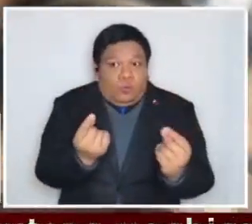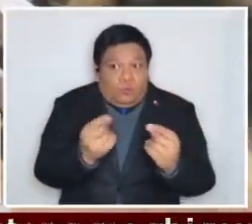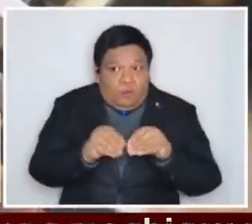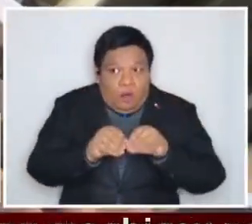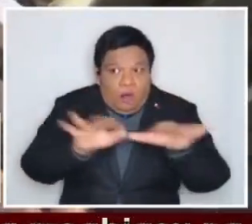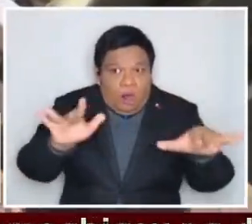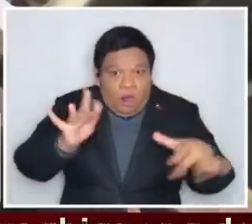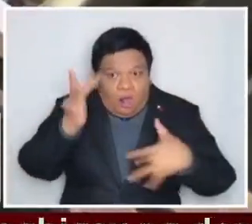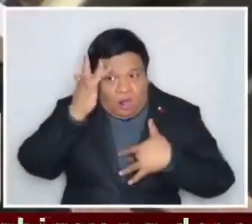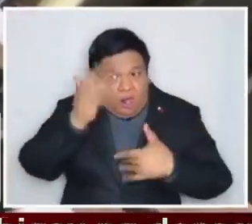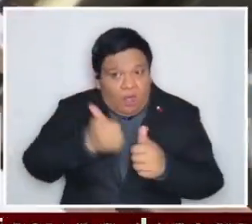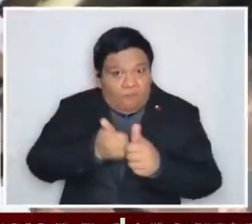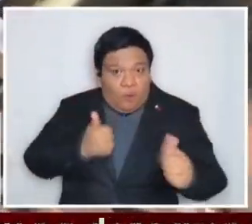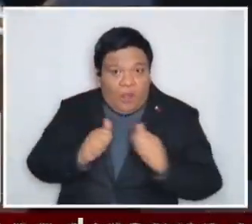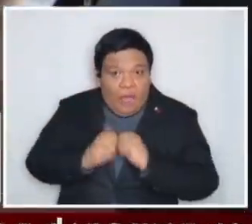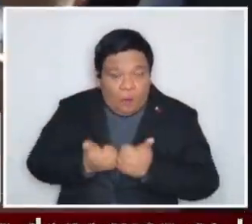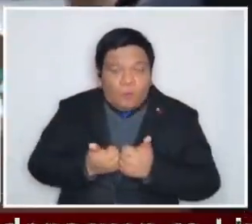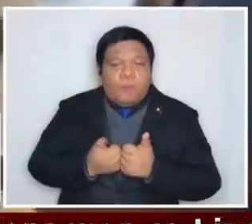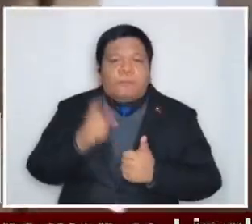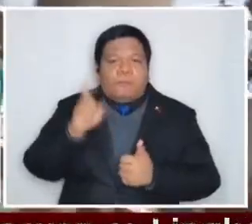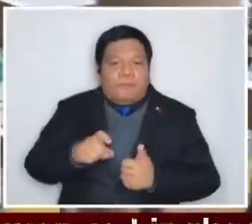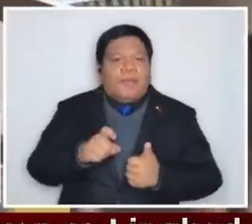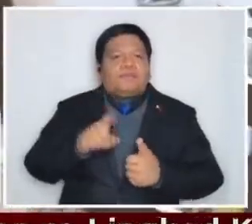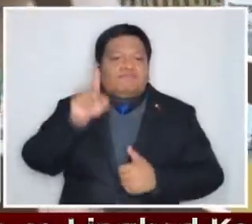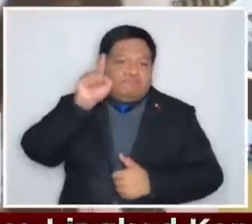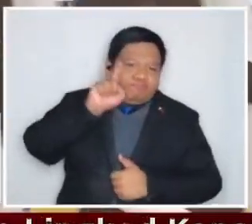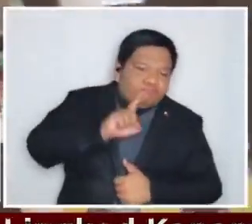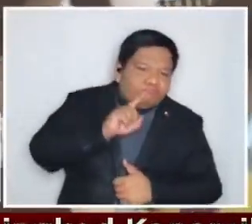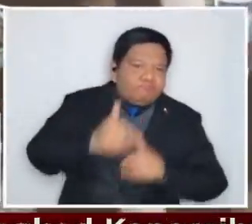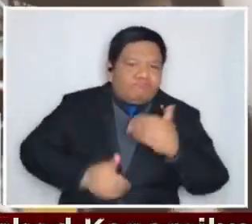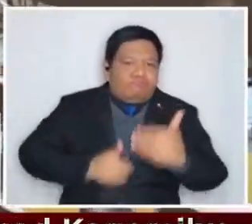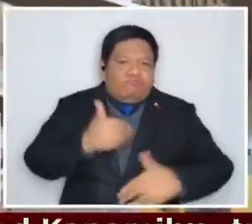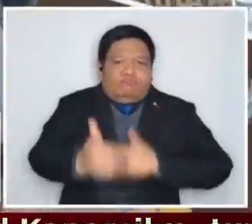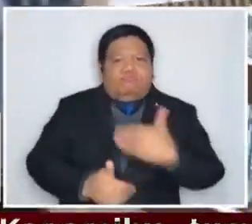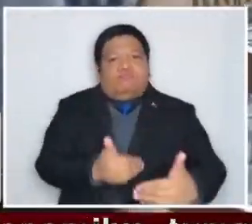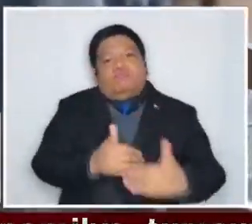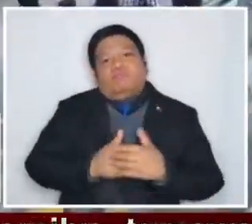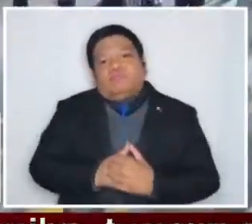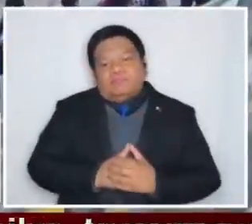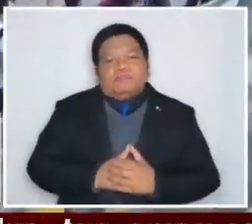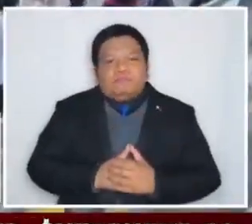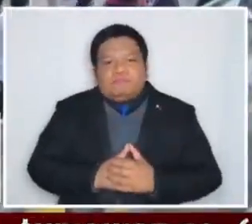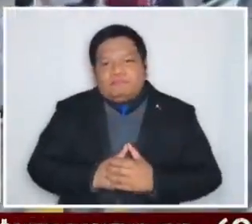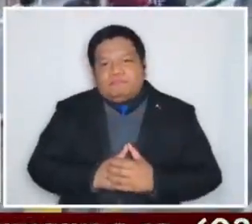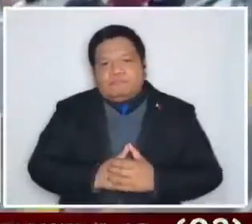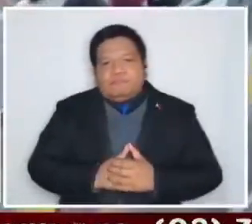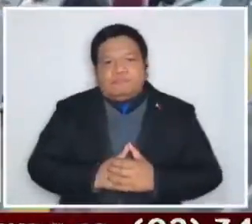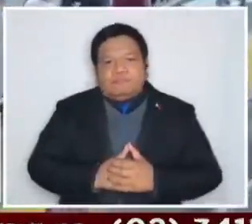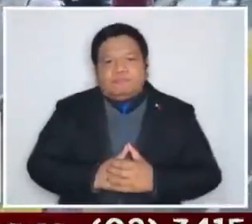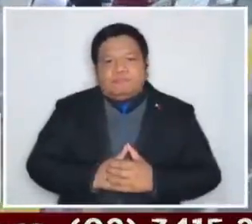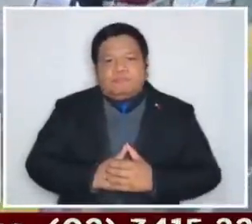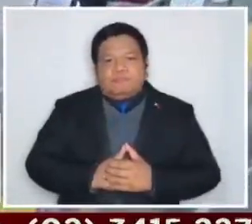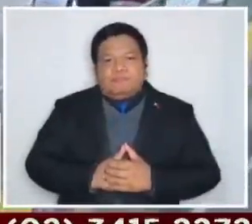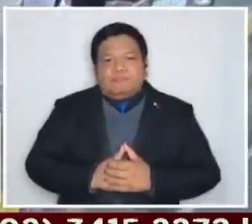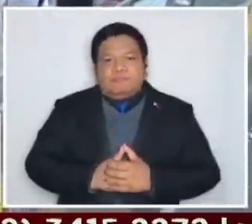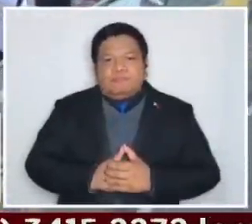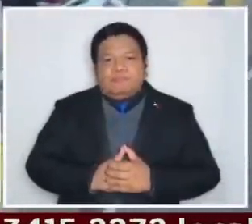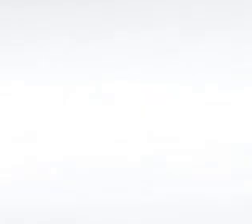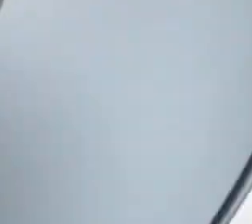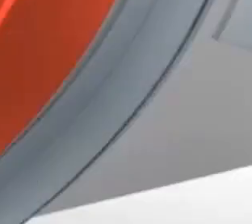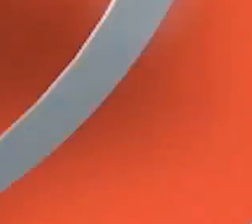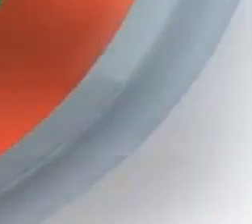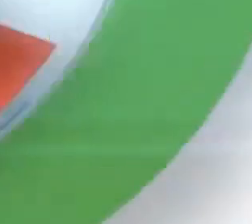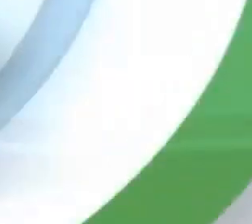ay maayos din na maisagawa. Rafael Bosano, ABS-CBN News.